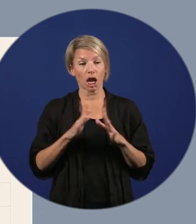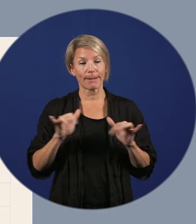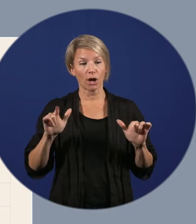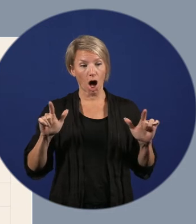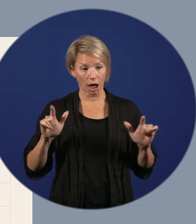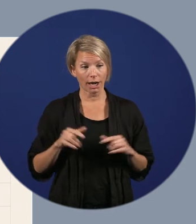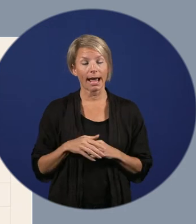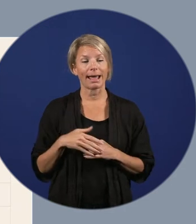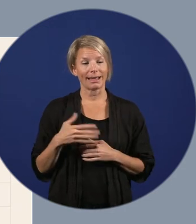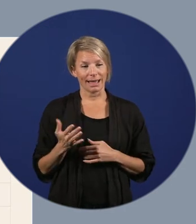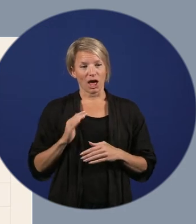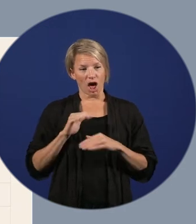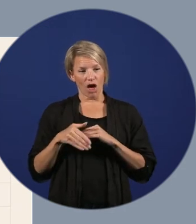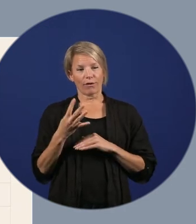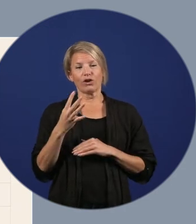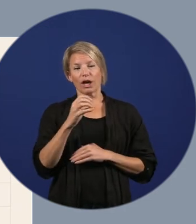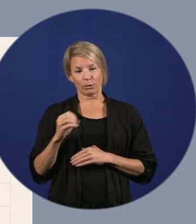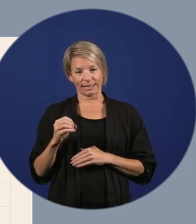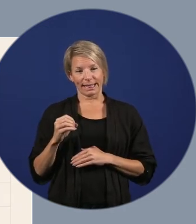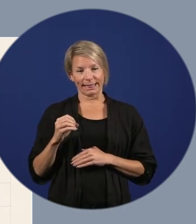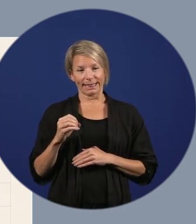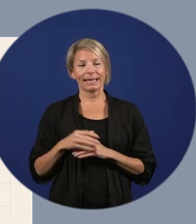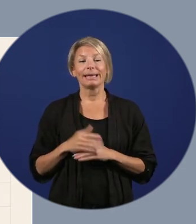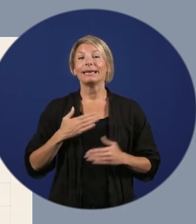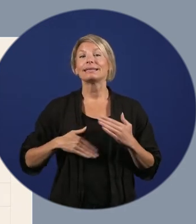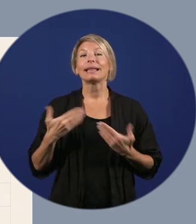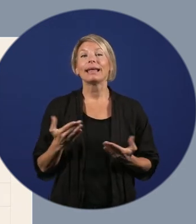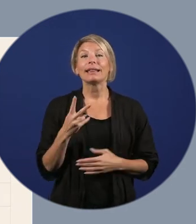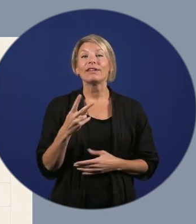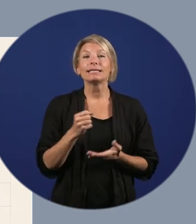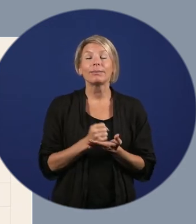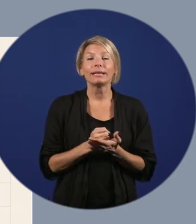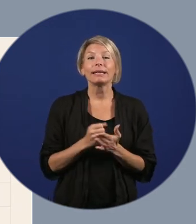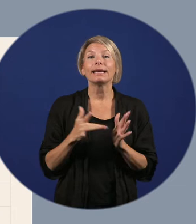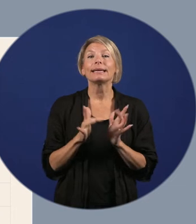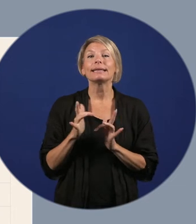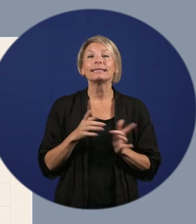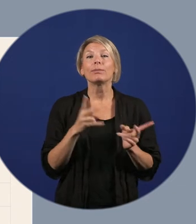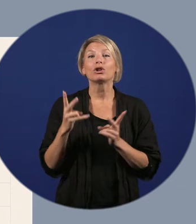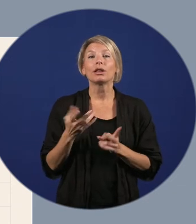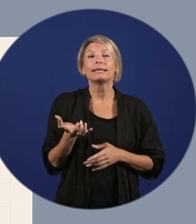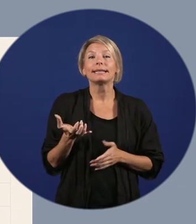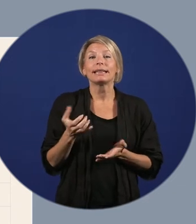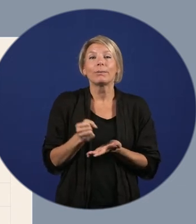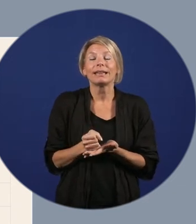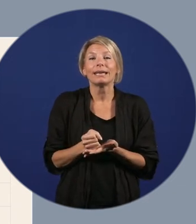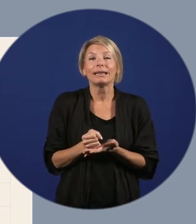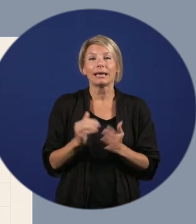över 4%-spärren. Intressant att notera är att Vänsterpartiet, Kristdemokraterna och Centerpartiet går